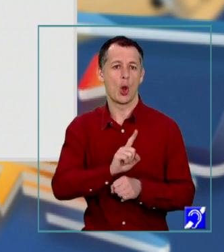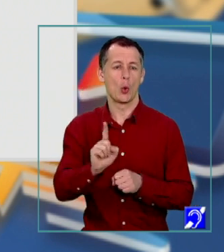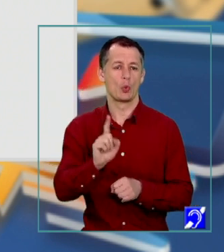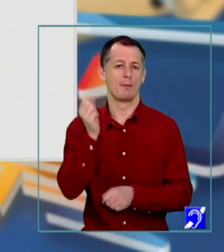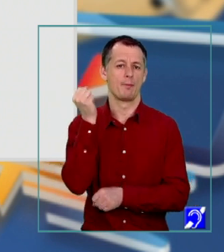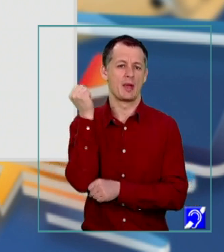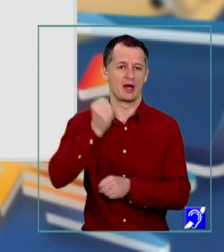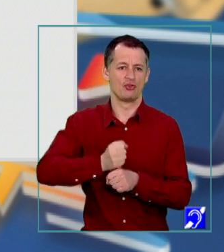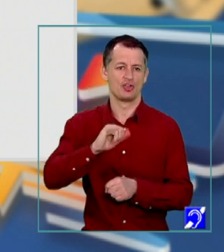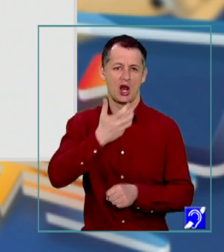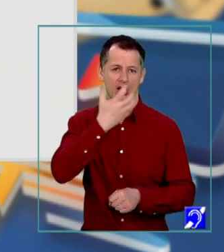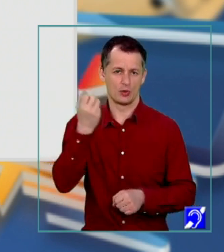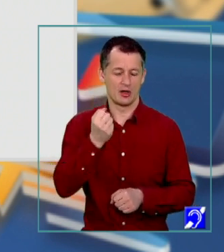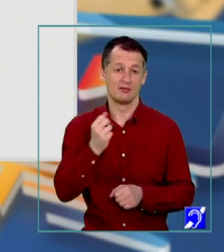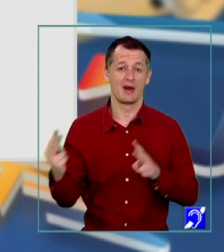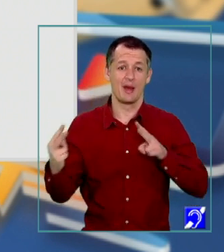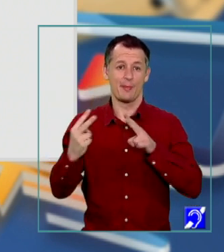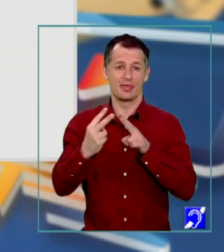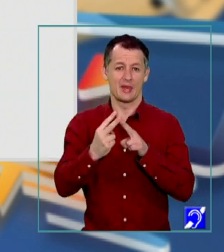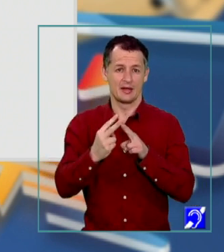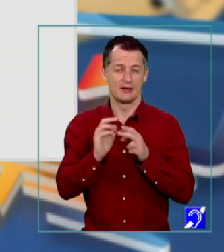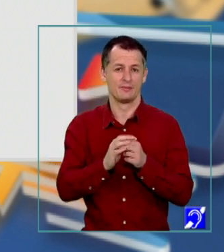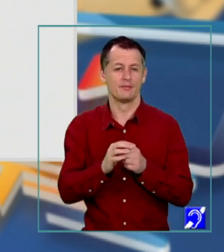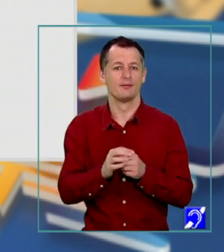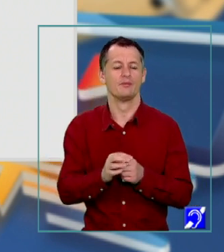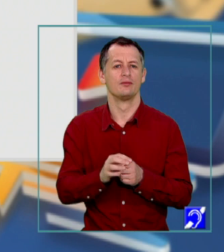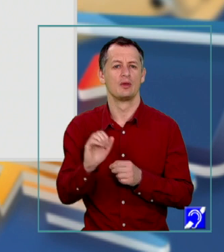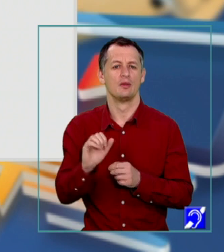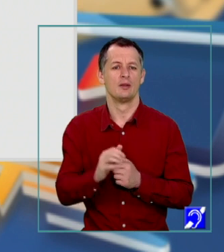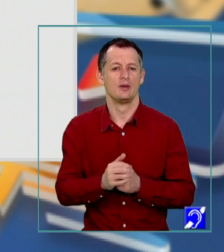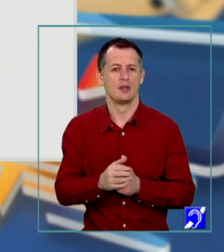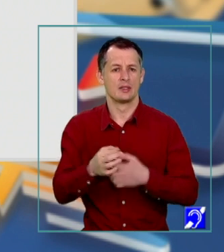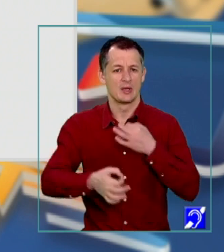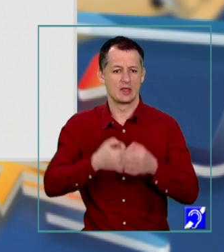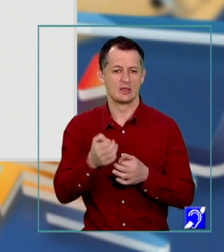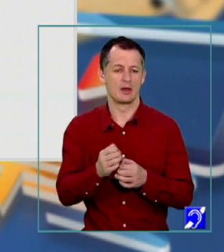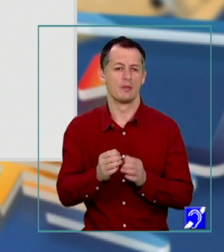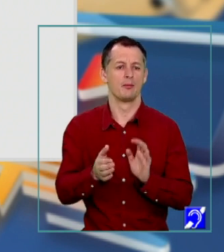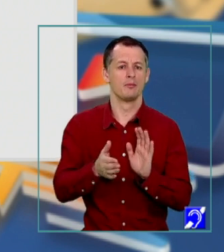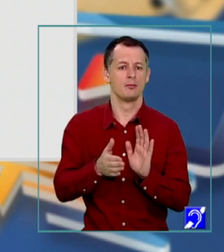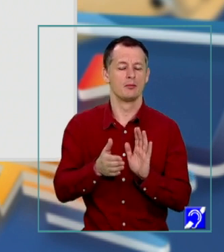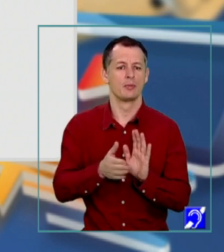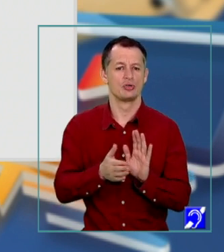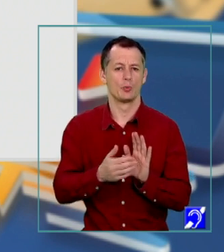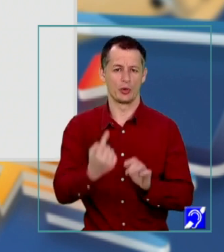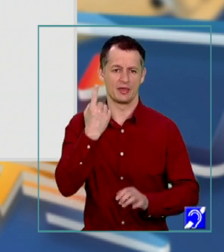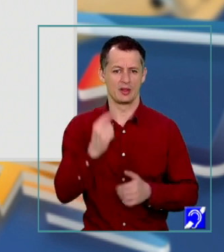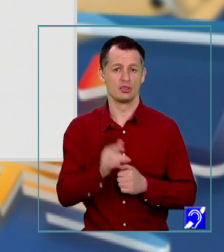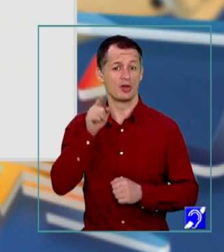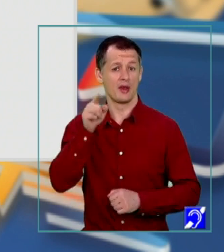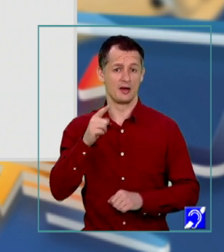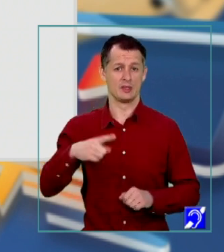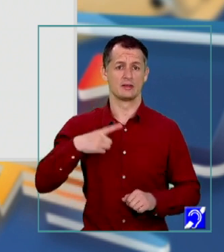căldura le-am întâlnit în expresia principiului întâi și ele de fapt